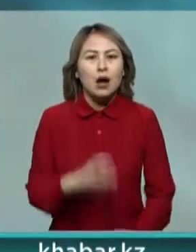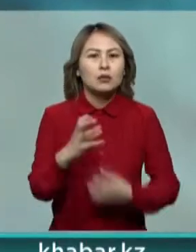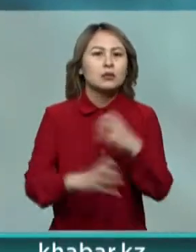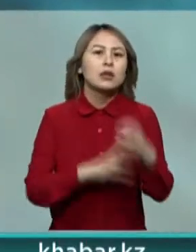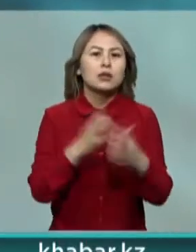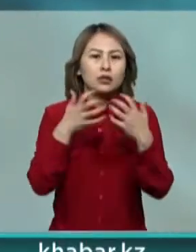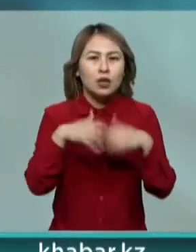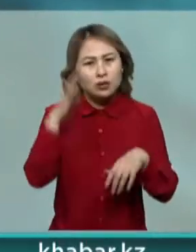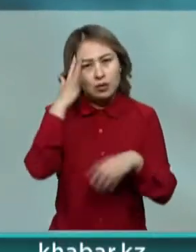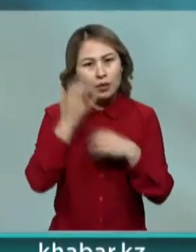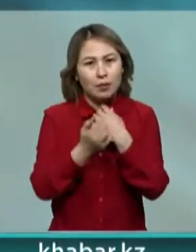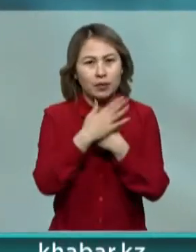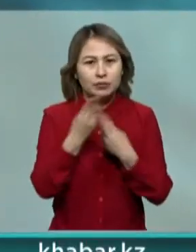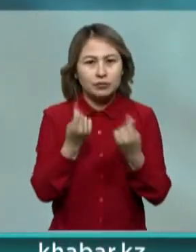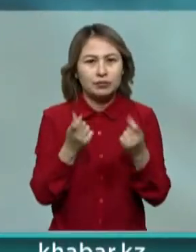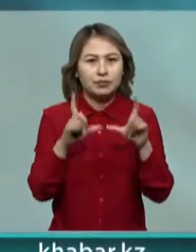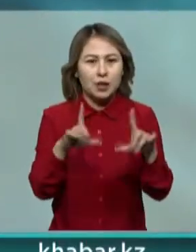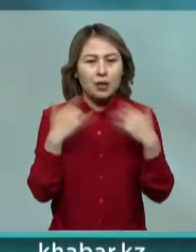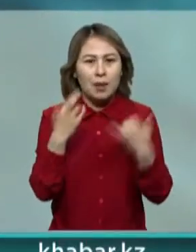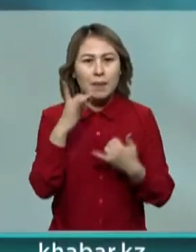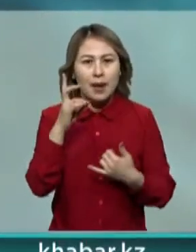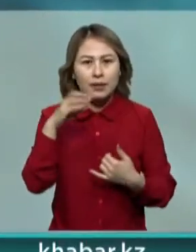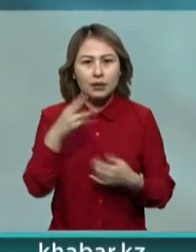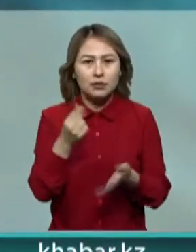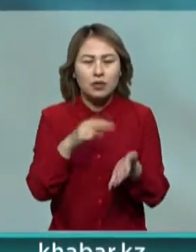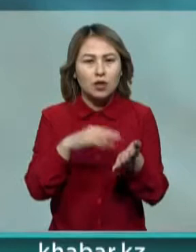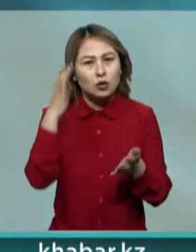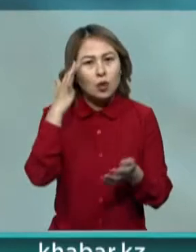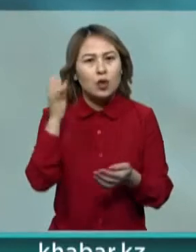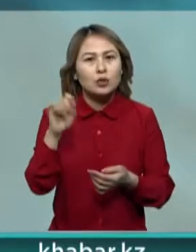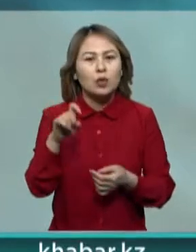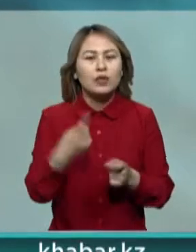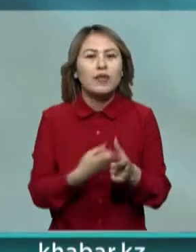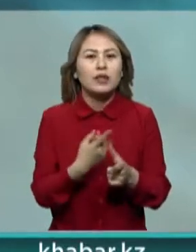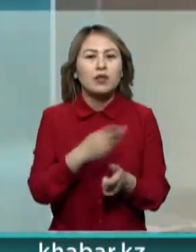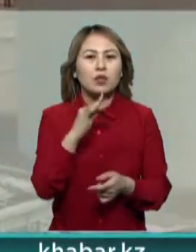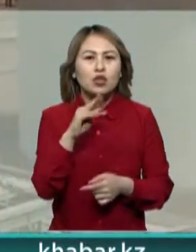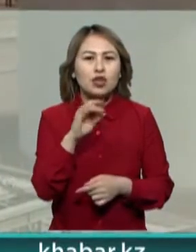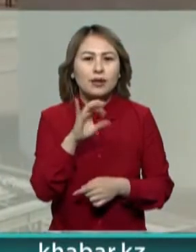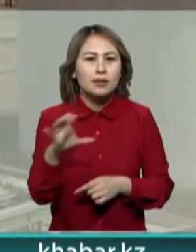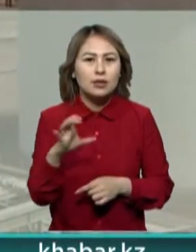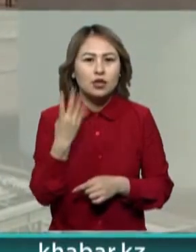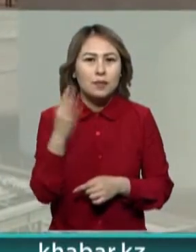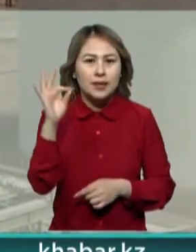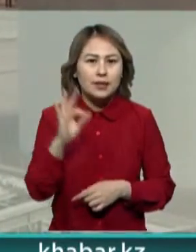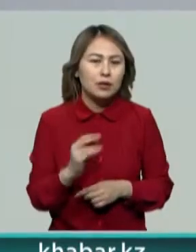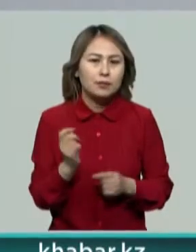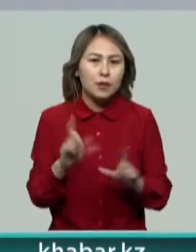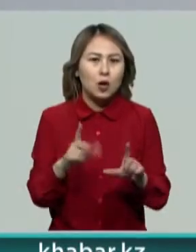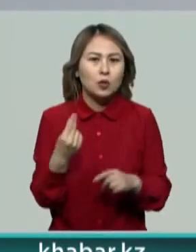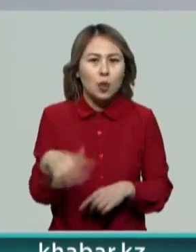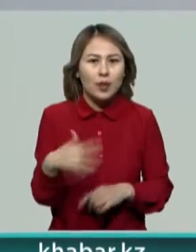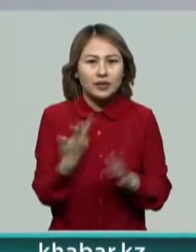Әлемдік нарықта мұнай бағасы көтеріліп келеді. Бүгін Брент маркалы қара алтынның мамыр айын арналған фьючерстері 4%-ке